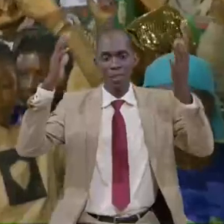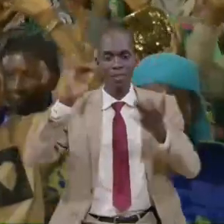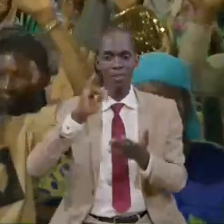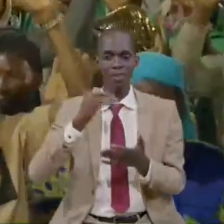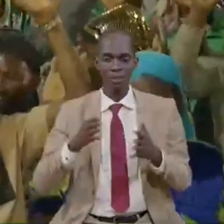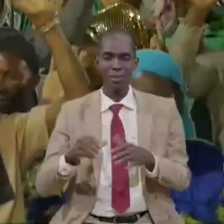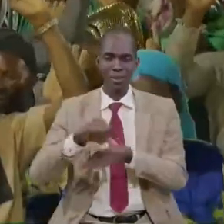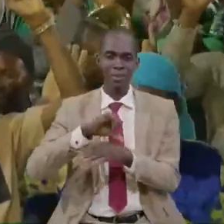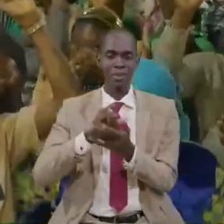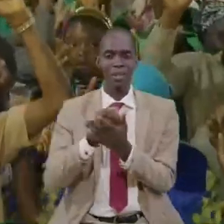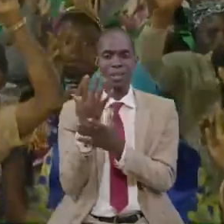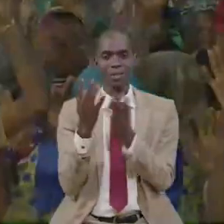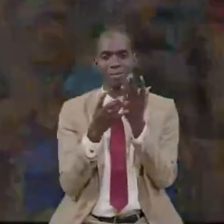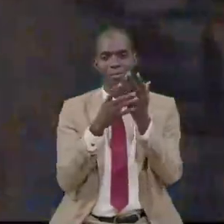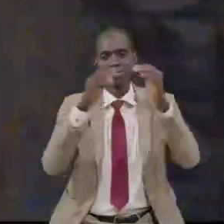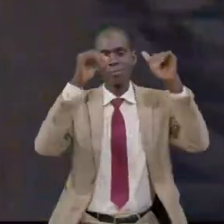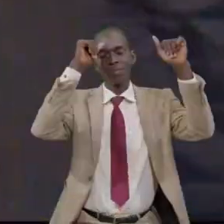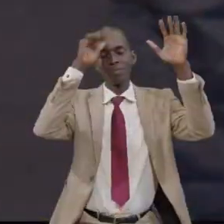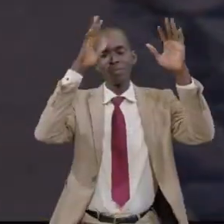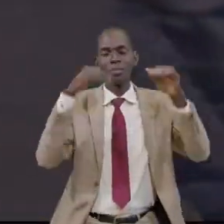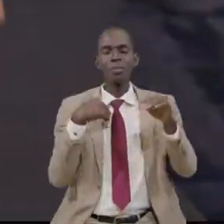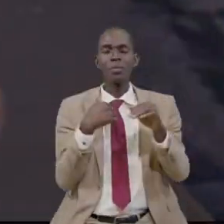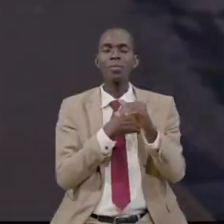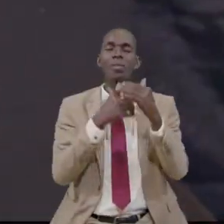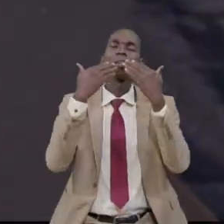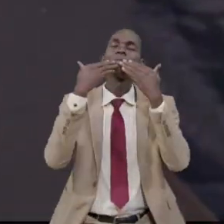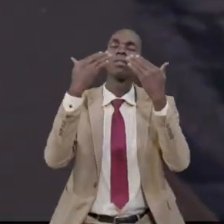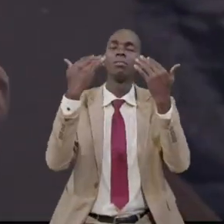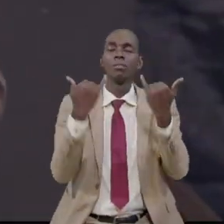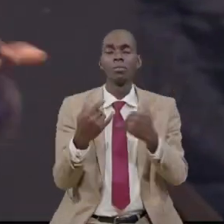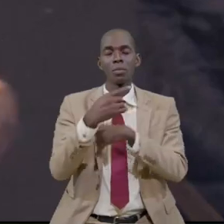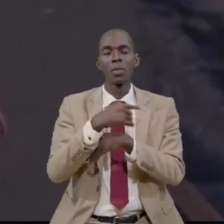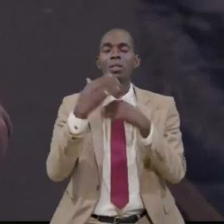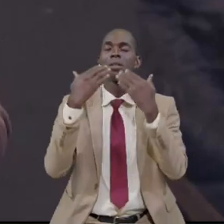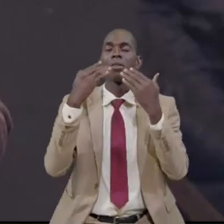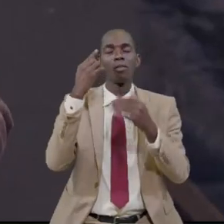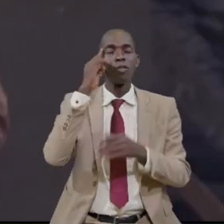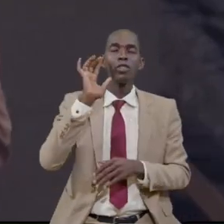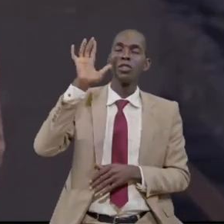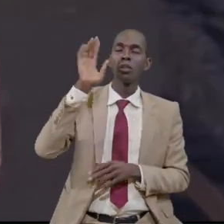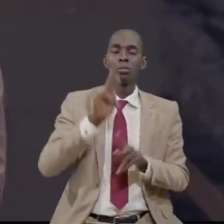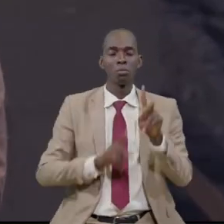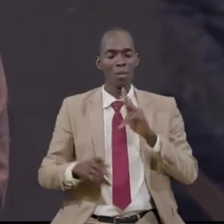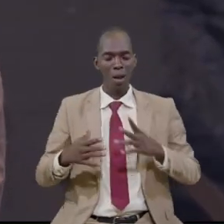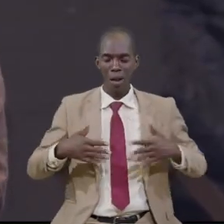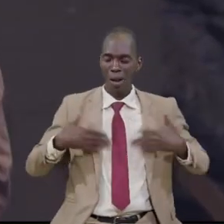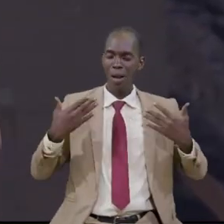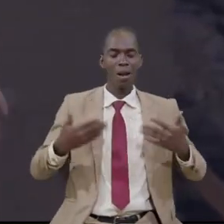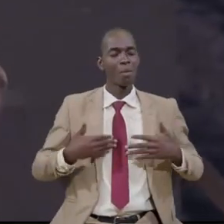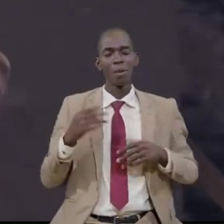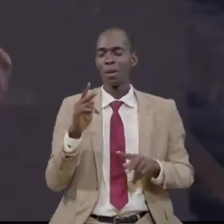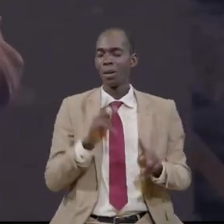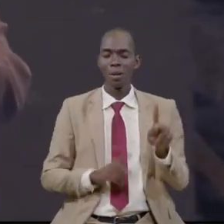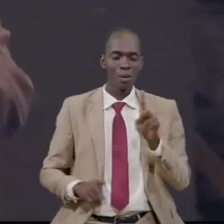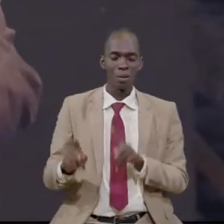Oignons ces mains là. Père, nous te remercions ce jour. Merci pour ton peuple, le peuple heureux, le peuple